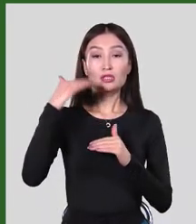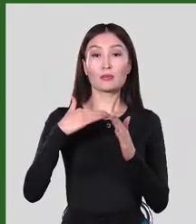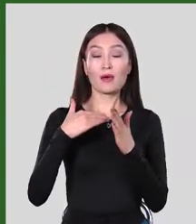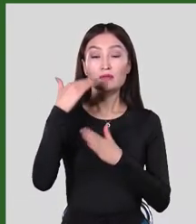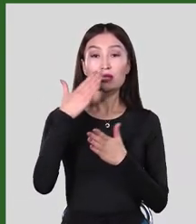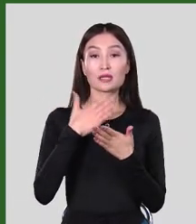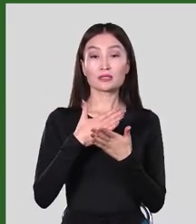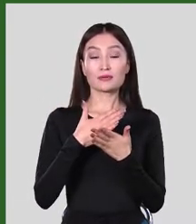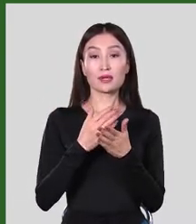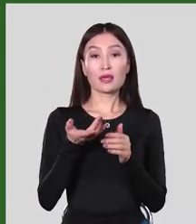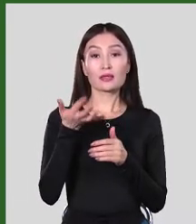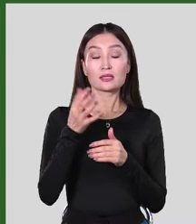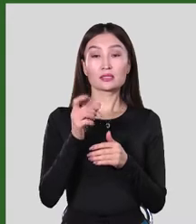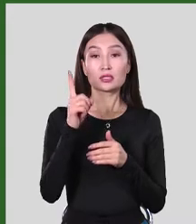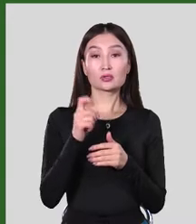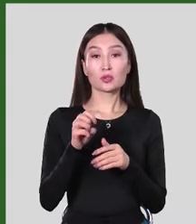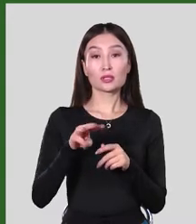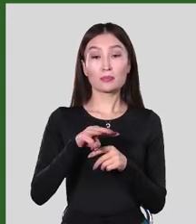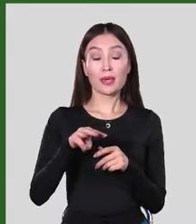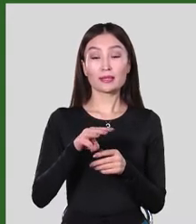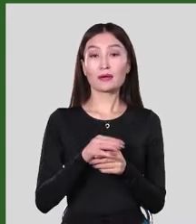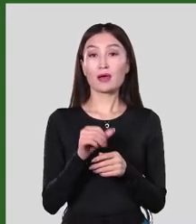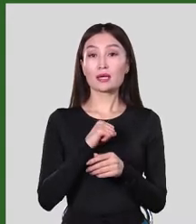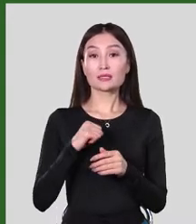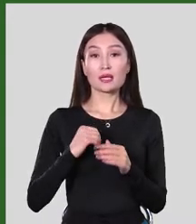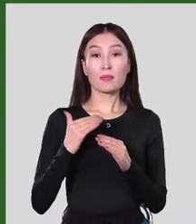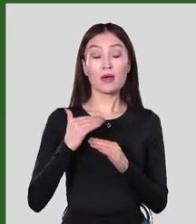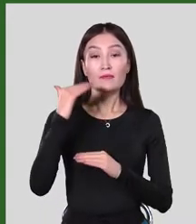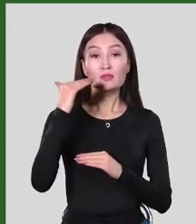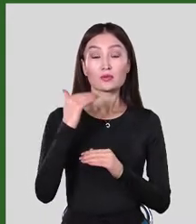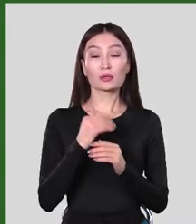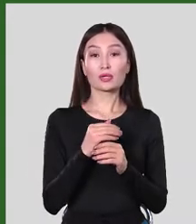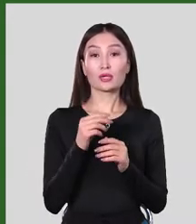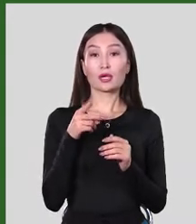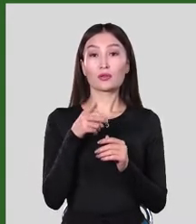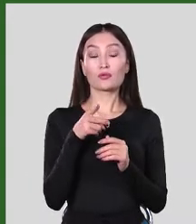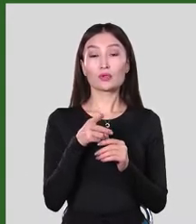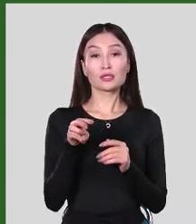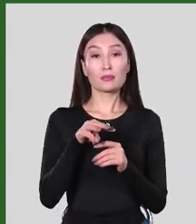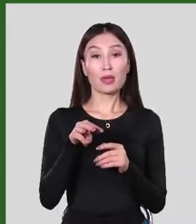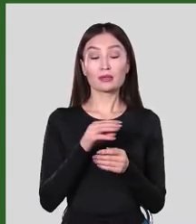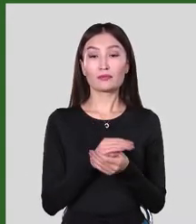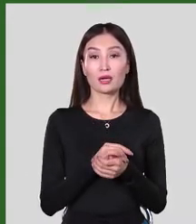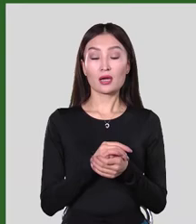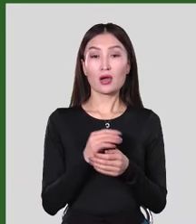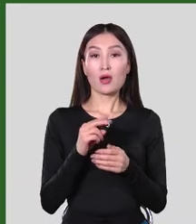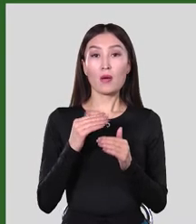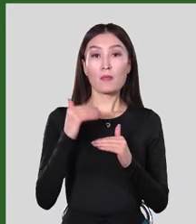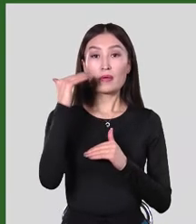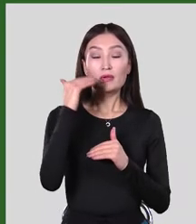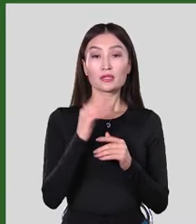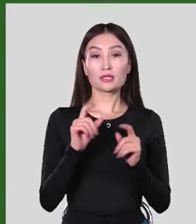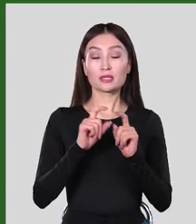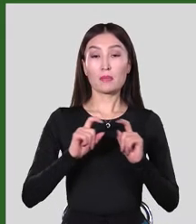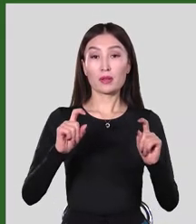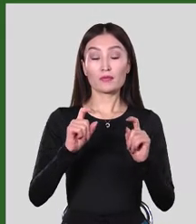их составляет несколько сотен метров, а самые высокие из них выше 2000 метров. Прогибов поверхности